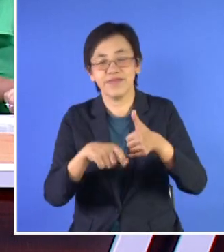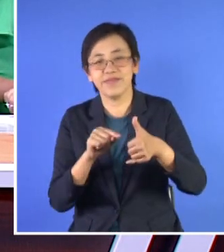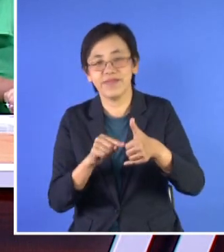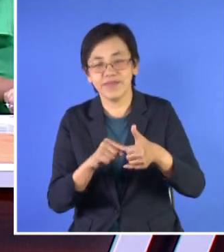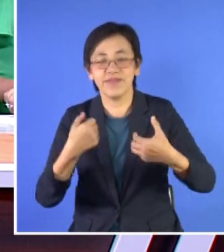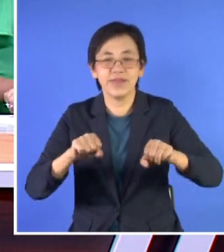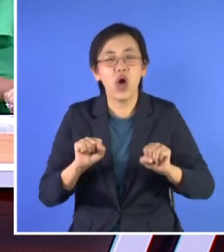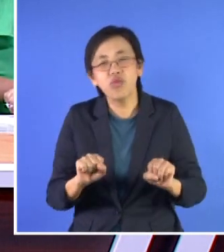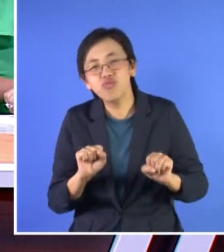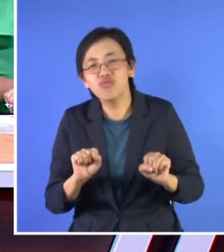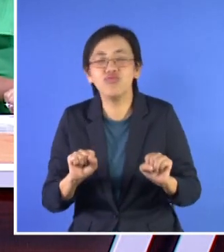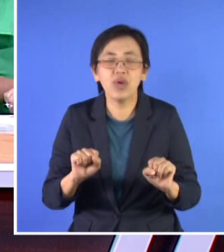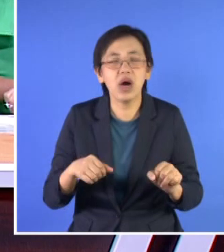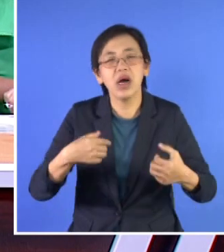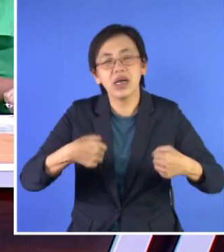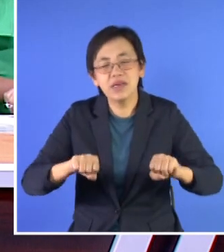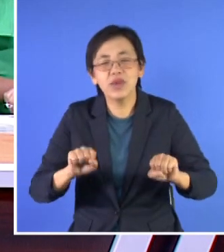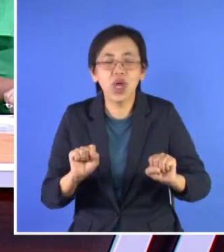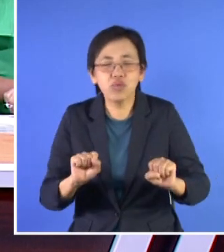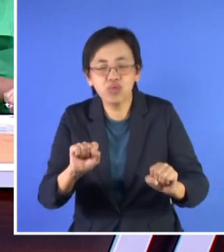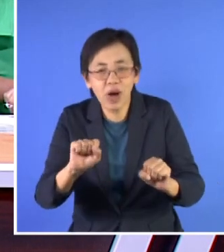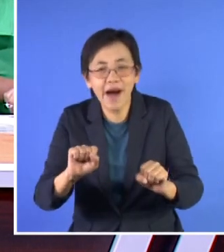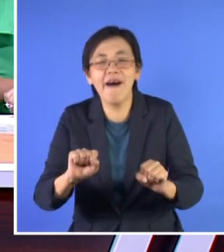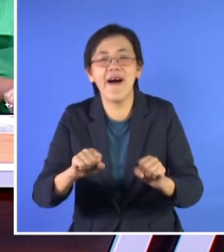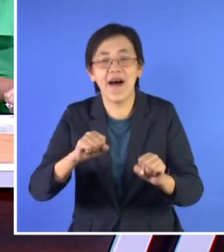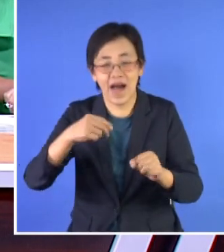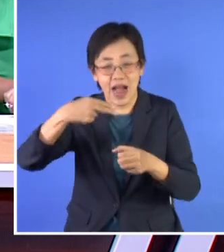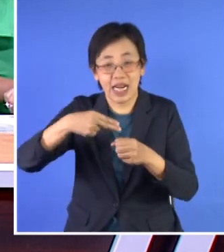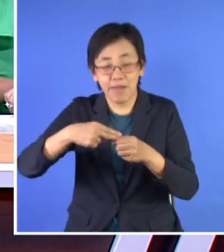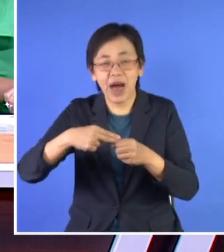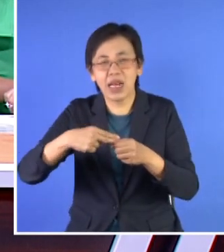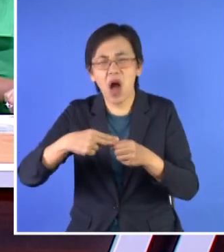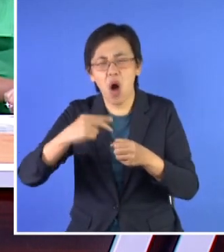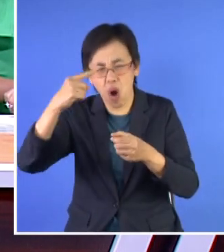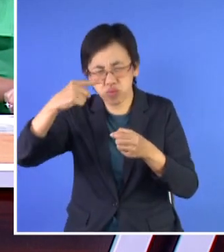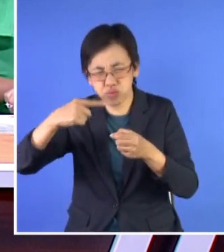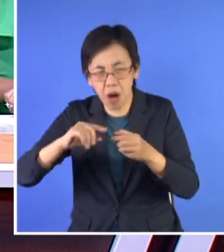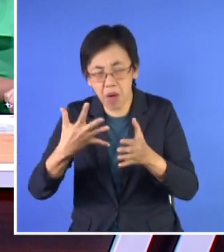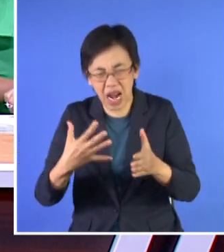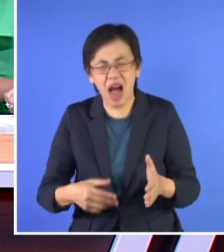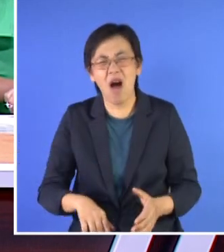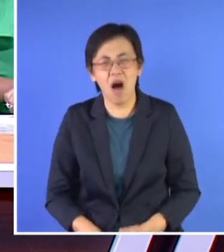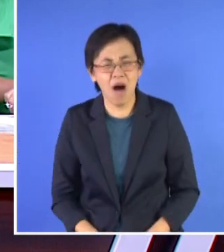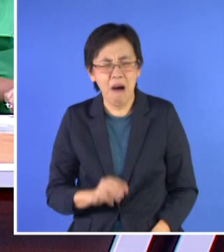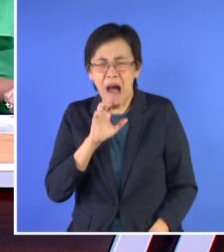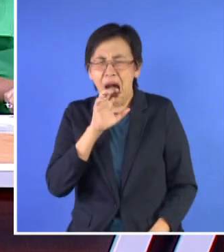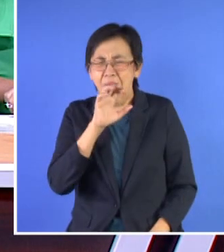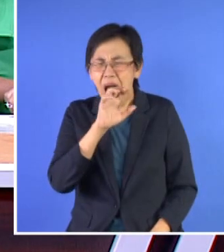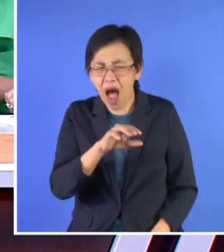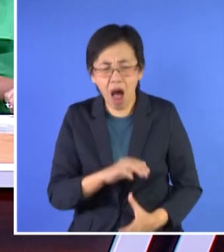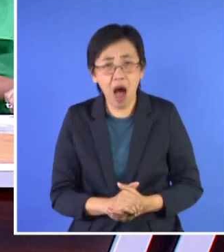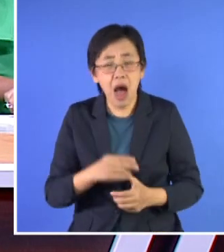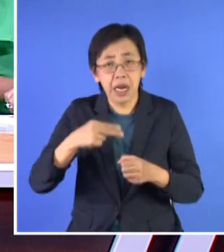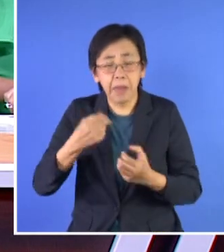ค์ออกจากบ้านระหว่างทางเติมน้ำมันหน่อยละกันน้ำมันหมดแต่อยู่ดีๆมีเสียงกรี๊ดออกมาเธอก็บอกโอ้ราคาน้ำมันมันแพงเ